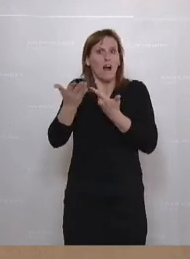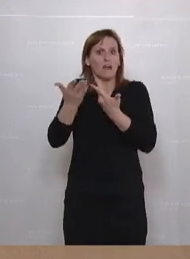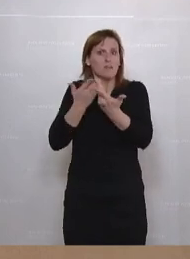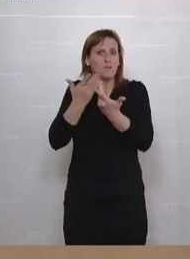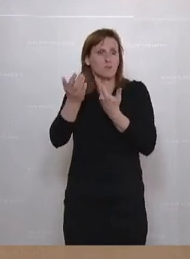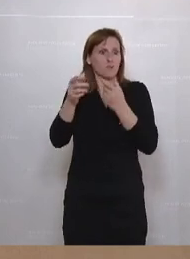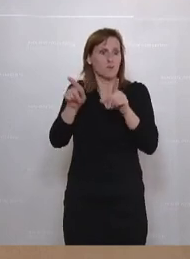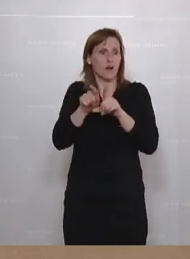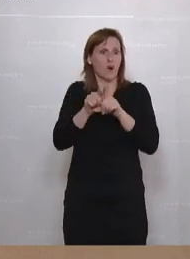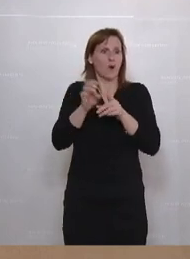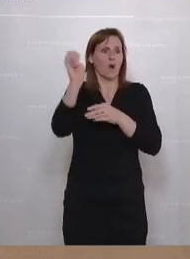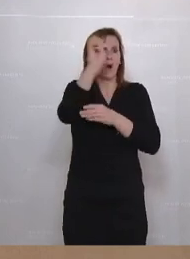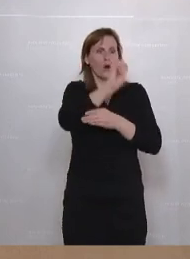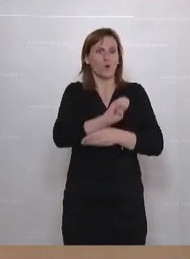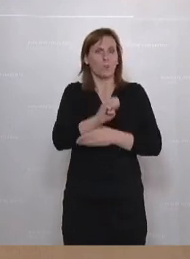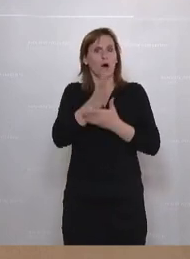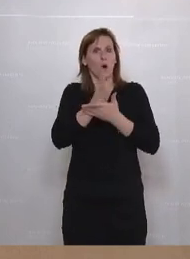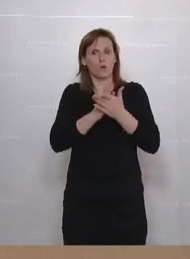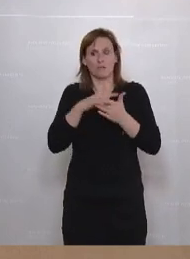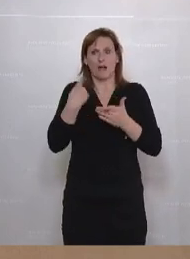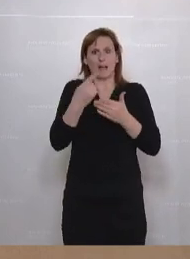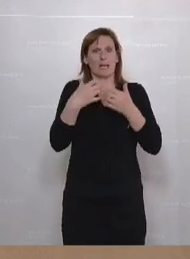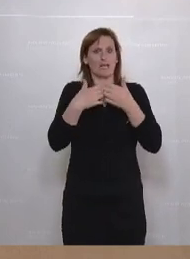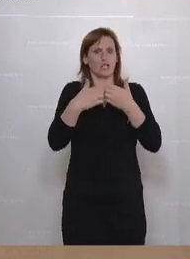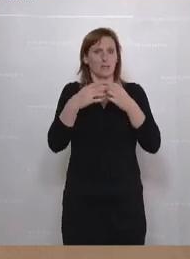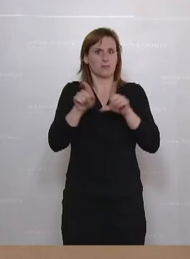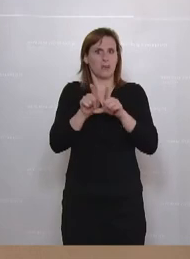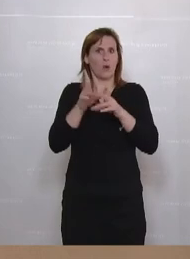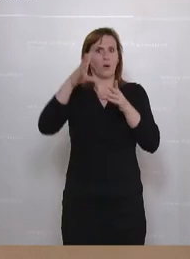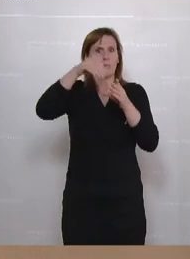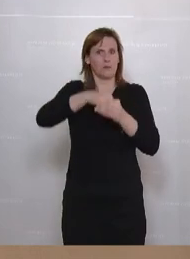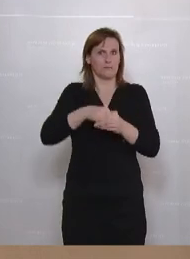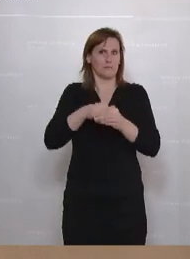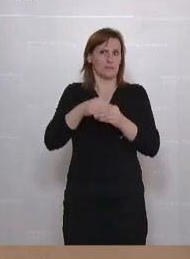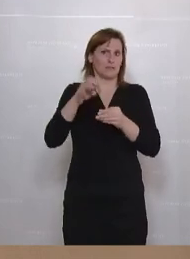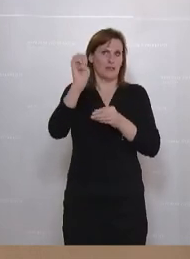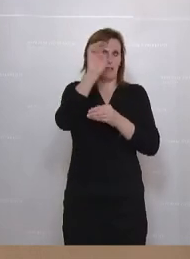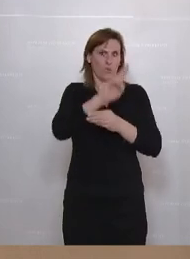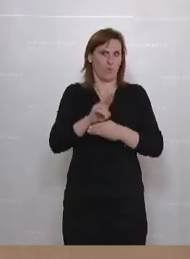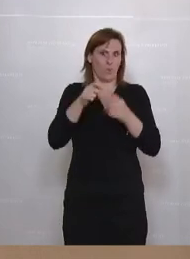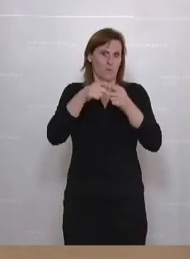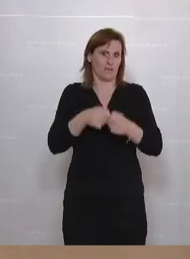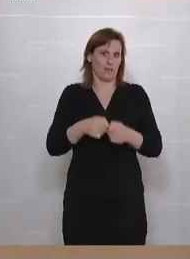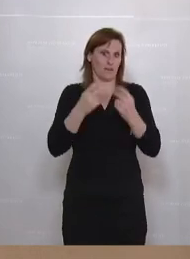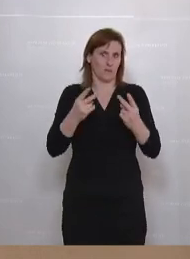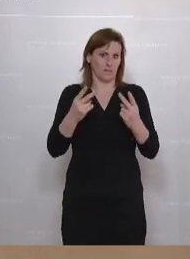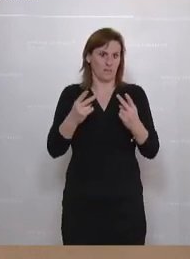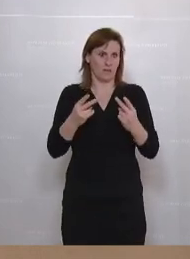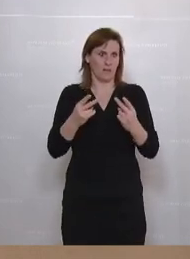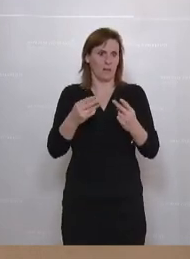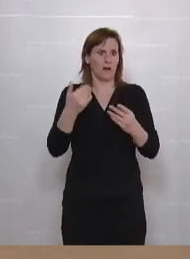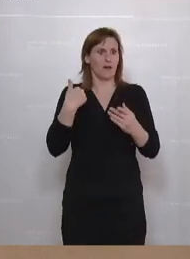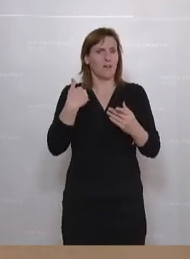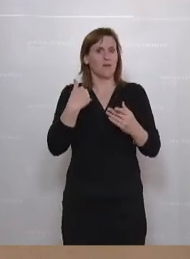ist, die Teil unserer Geschichte ist, nicht auch Mitglied in der Europäischen Union ist. Wir haben und dürfen aber auch das, was wir gemacht haben,